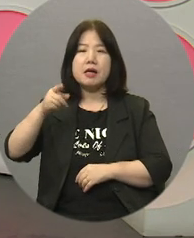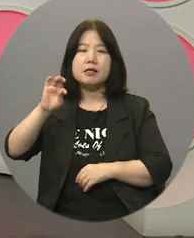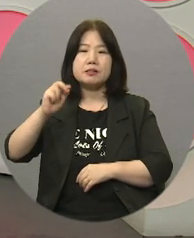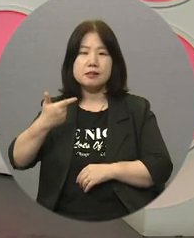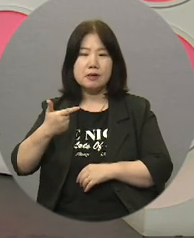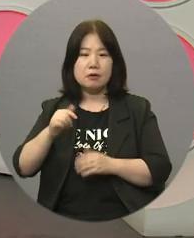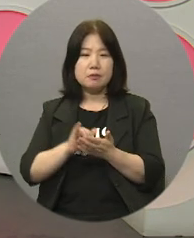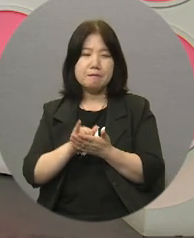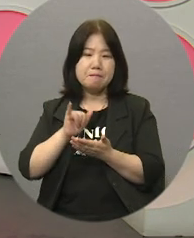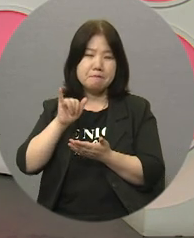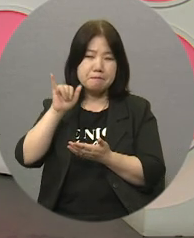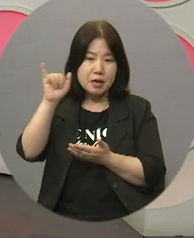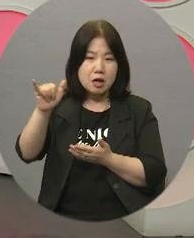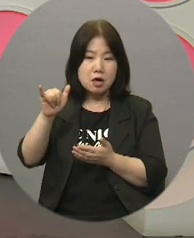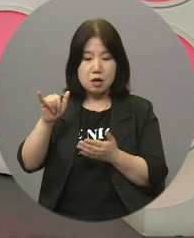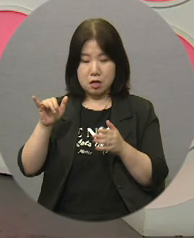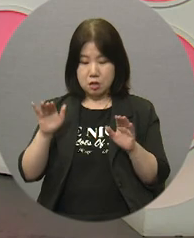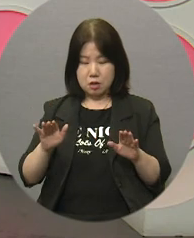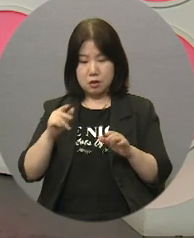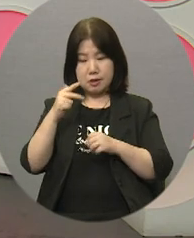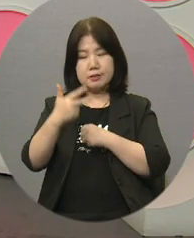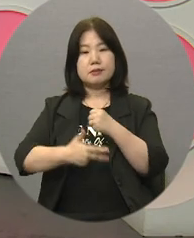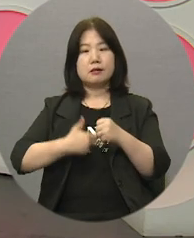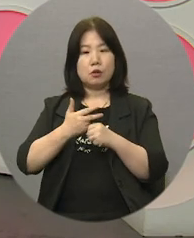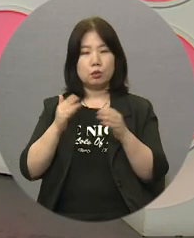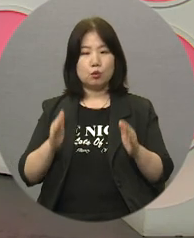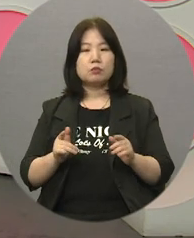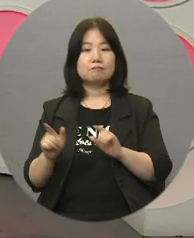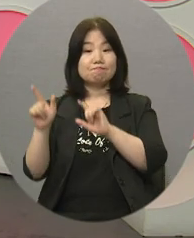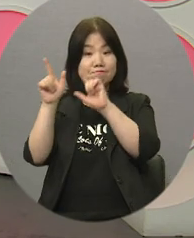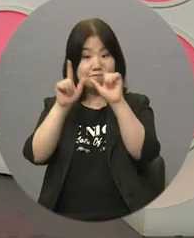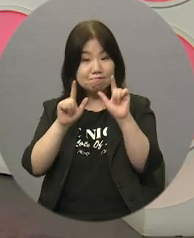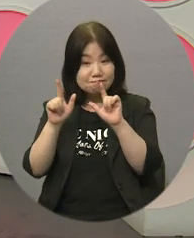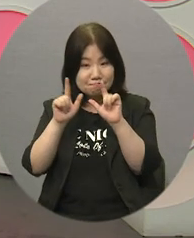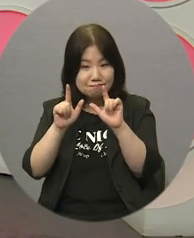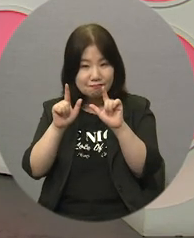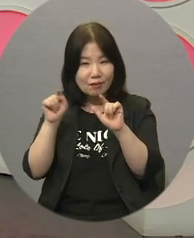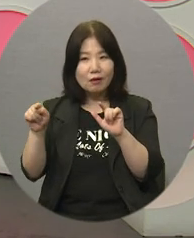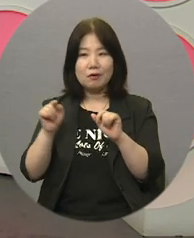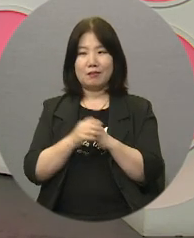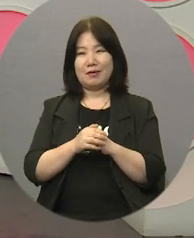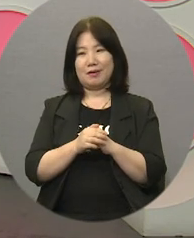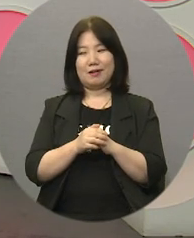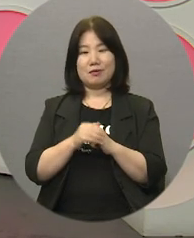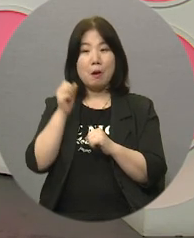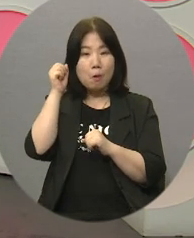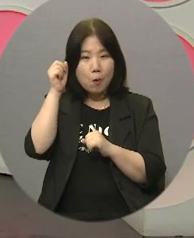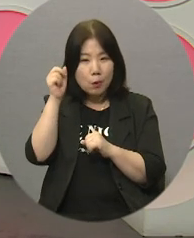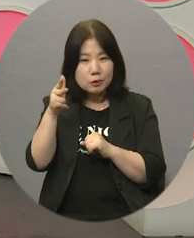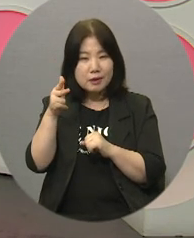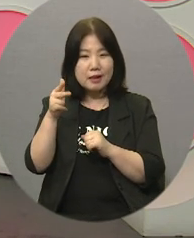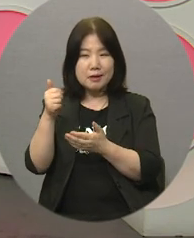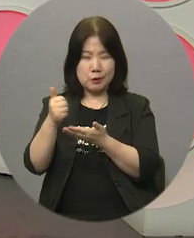그리고 올해로 7년째 그곳에서 조그만 게스트하우스를 운영하고 있습니다.